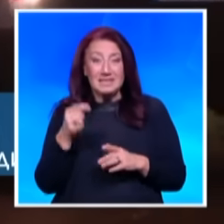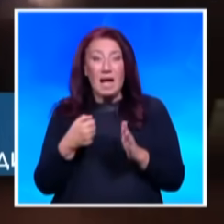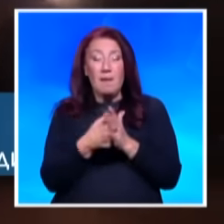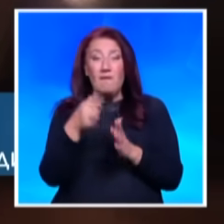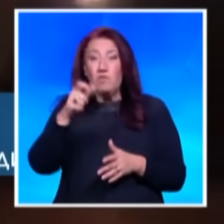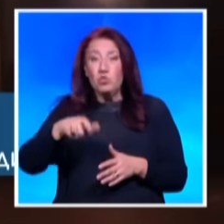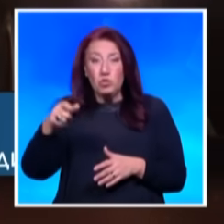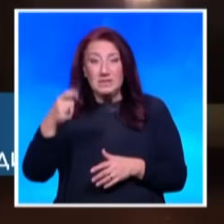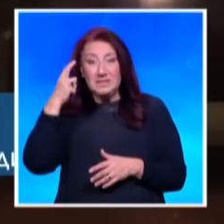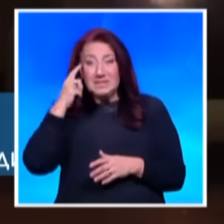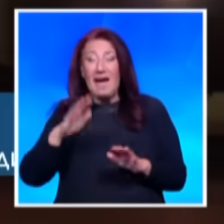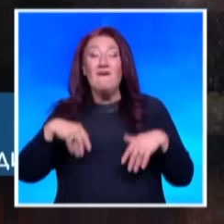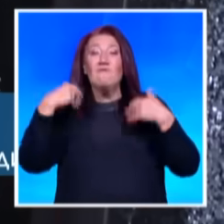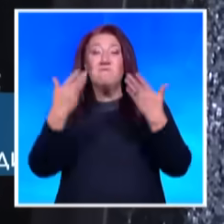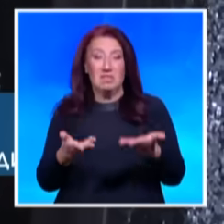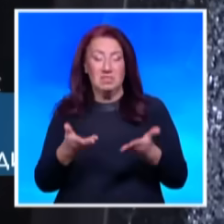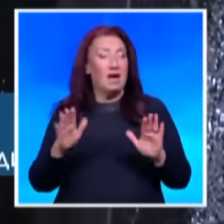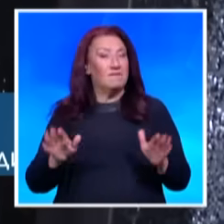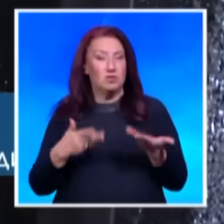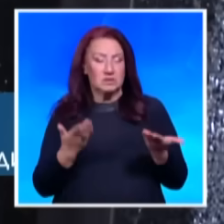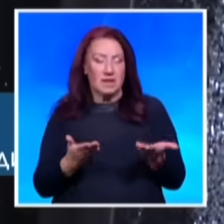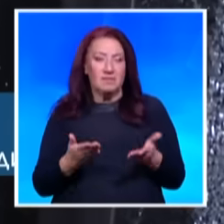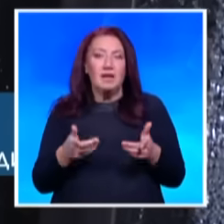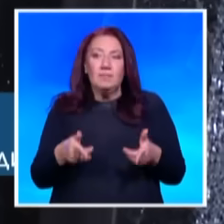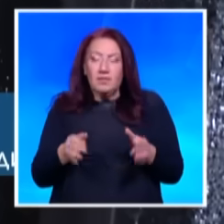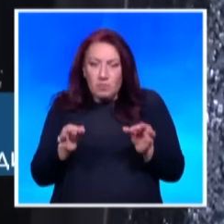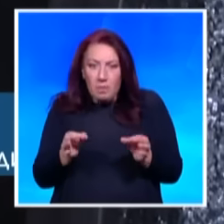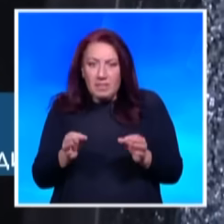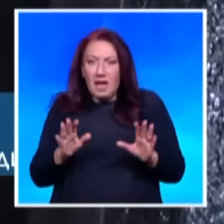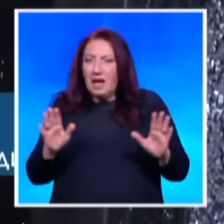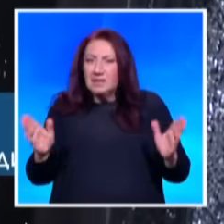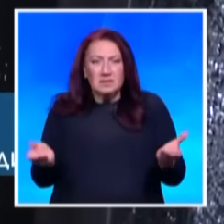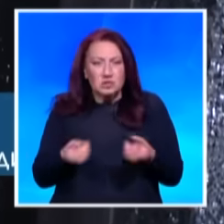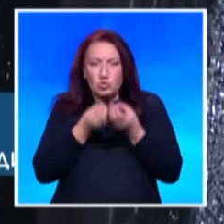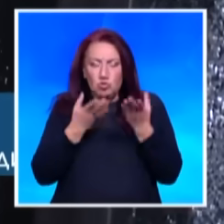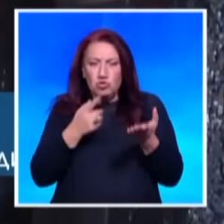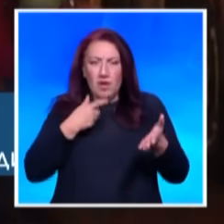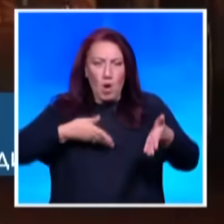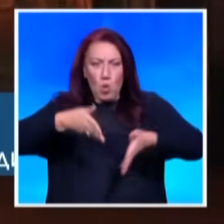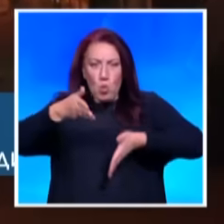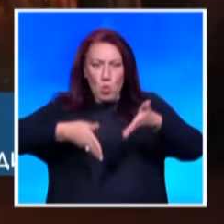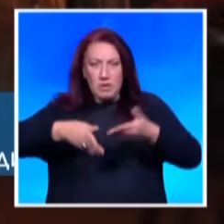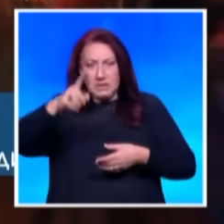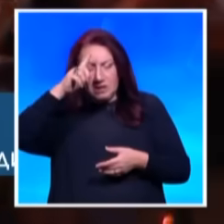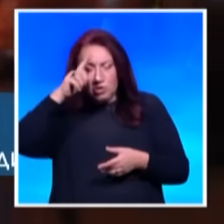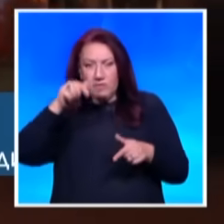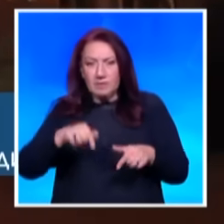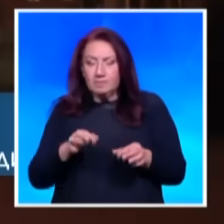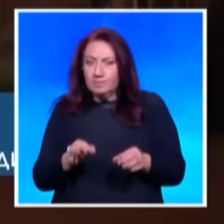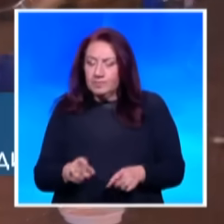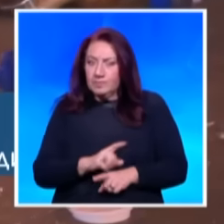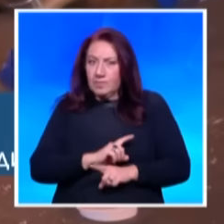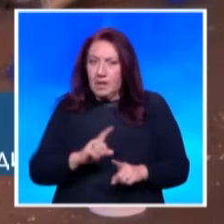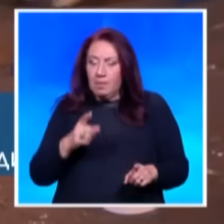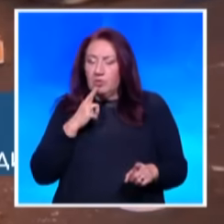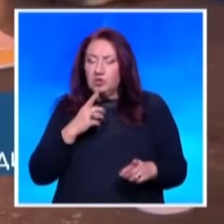което се случва по улиците на София, поне на този етап не може да бъде овладяно. Продължават да се палят различни вещи,